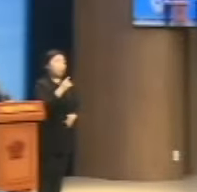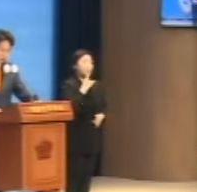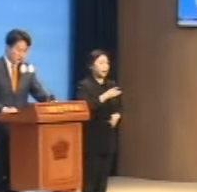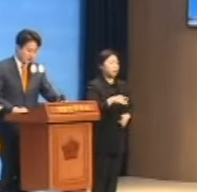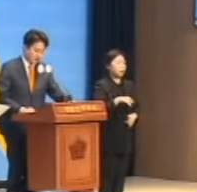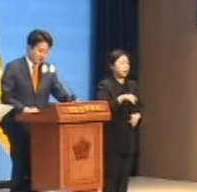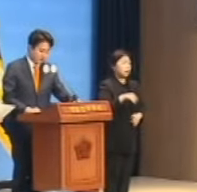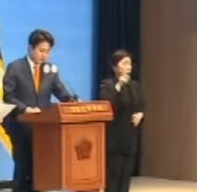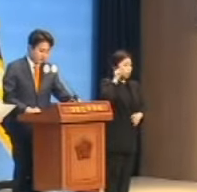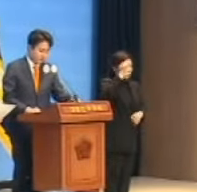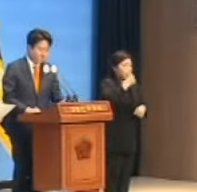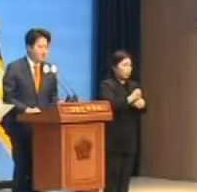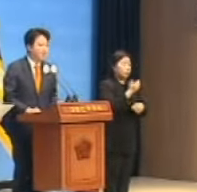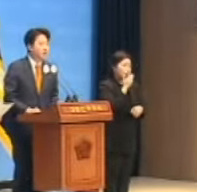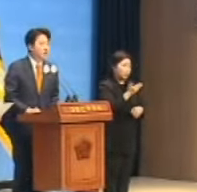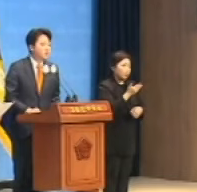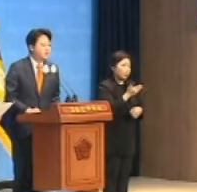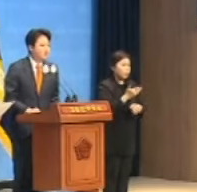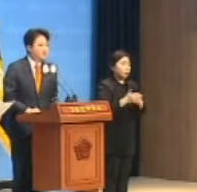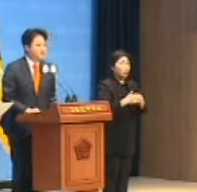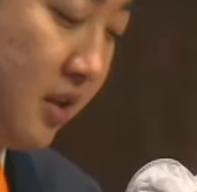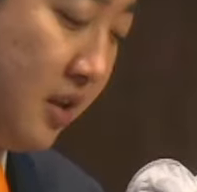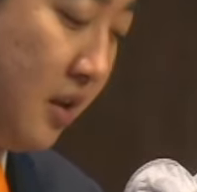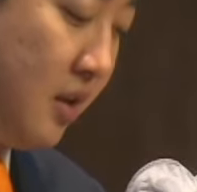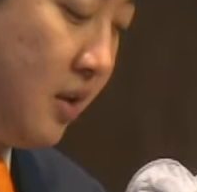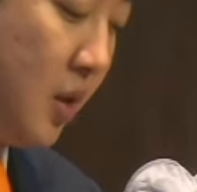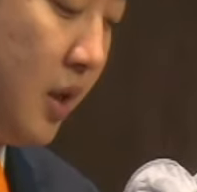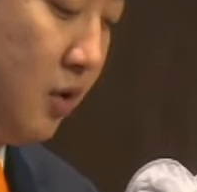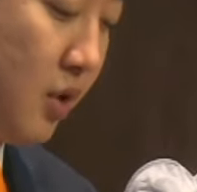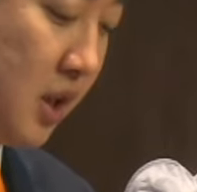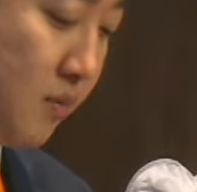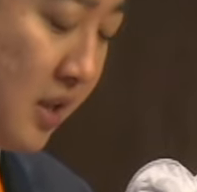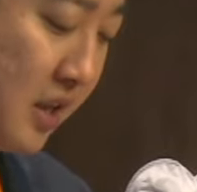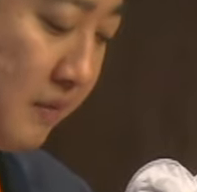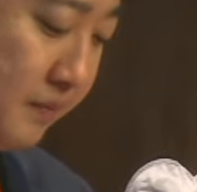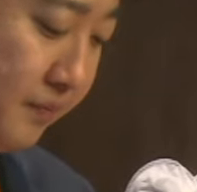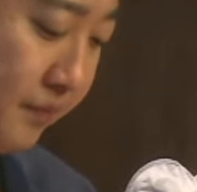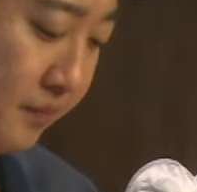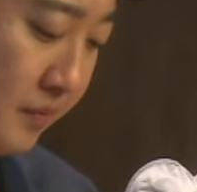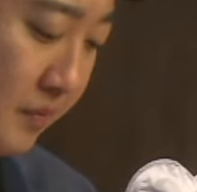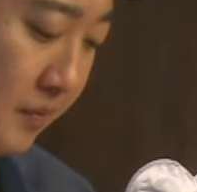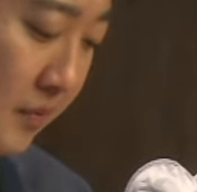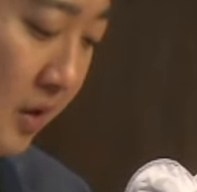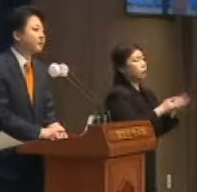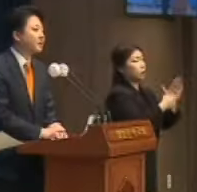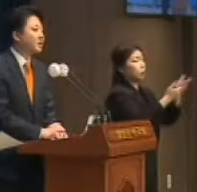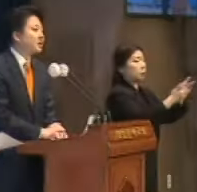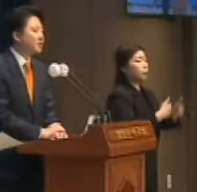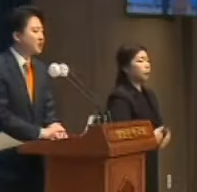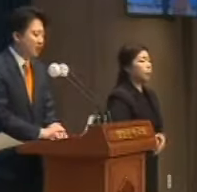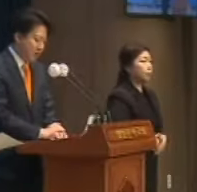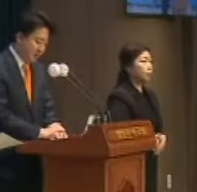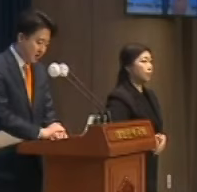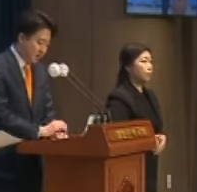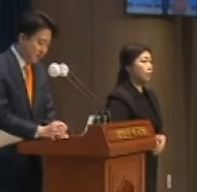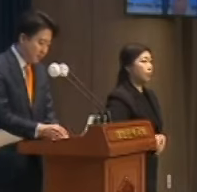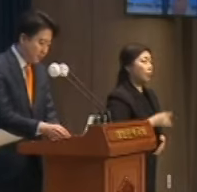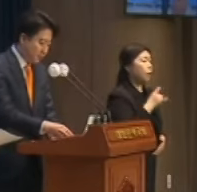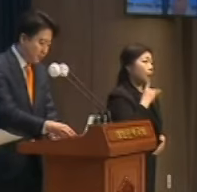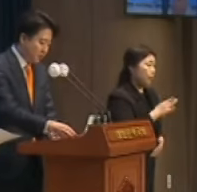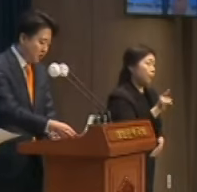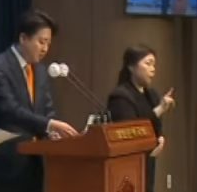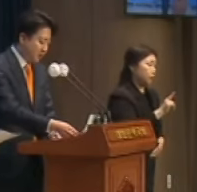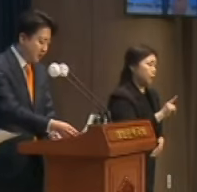이분이 양쪽의 여러 가지 일들을 조율하려다가 항복했어요. 항복해가지고 지금 외국으로